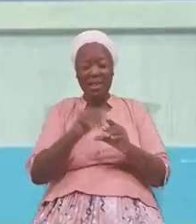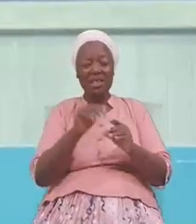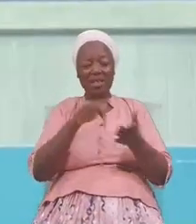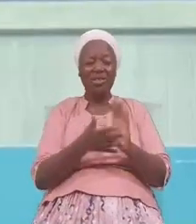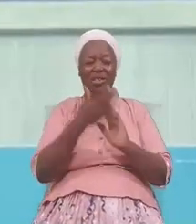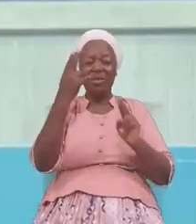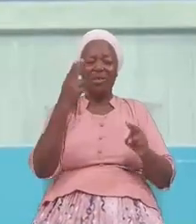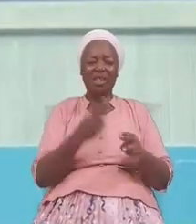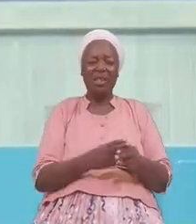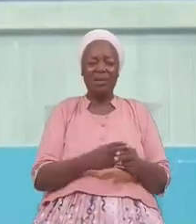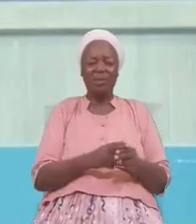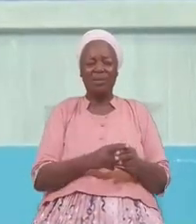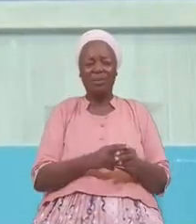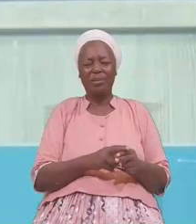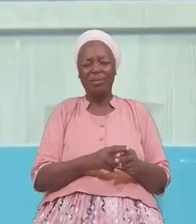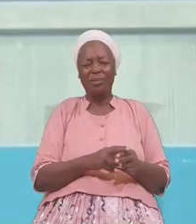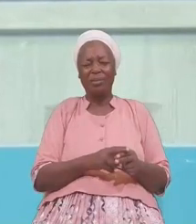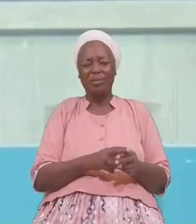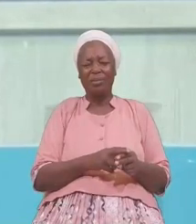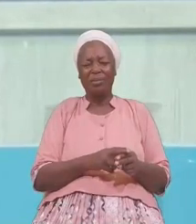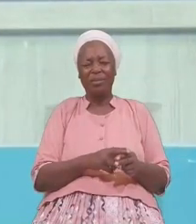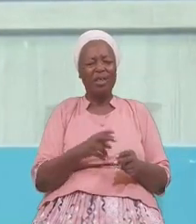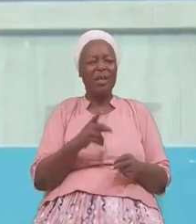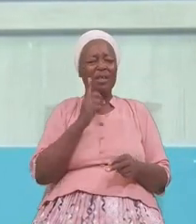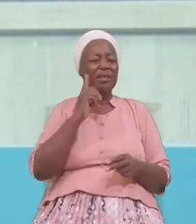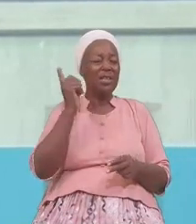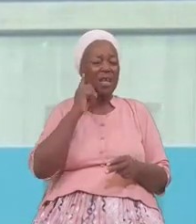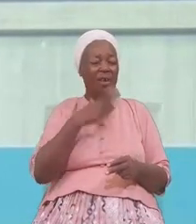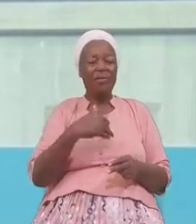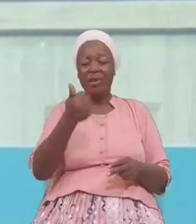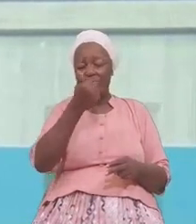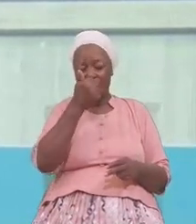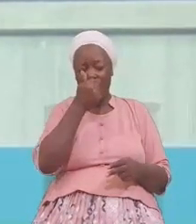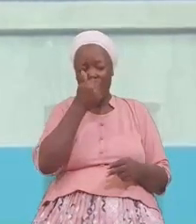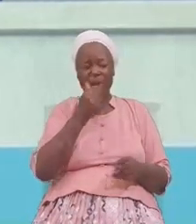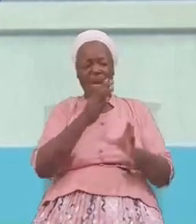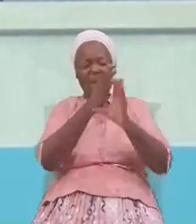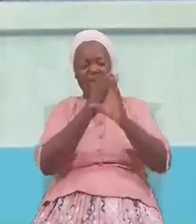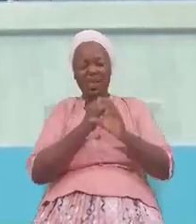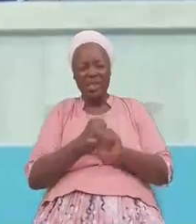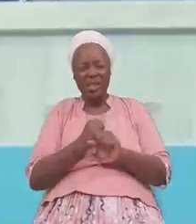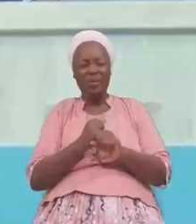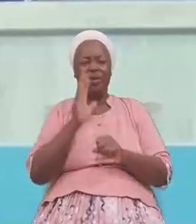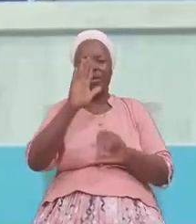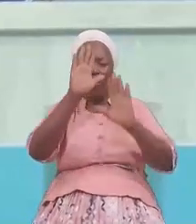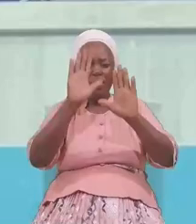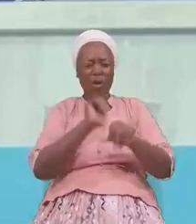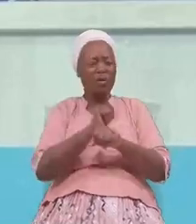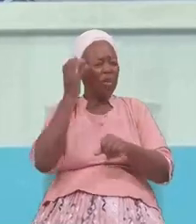Jésus. Sourd et muet, reçois ton miracle